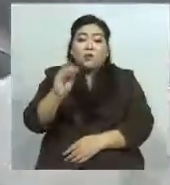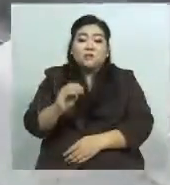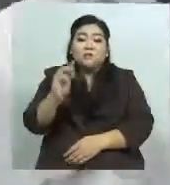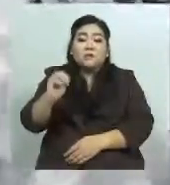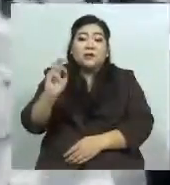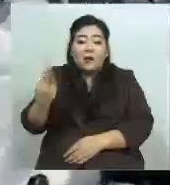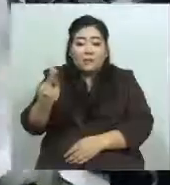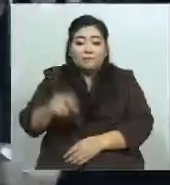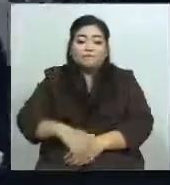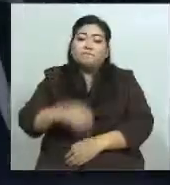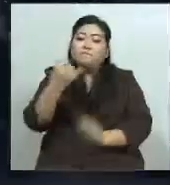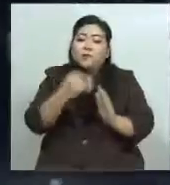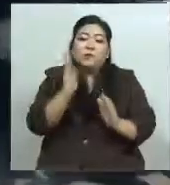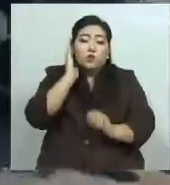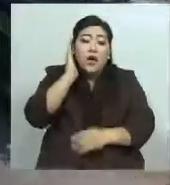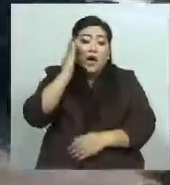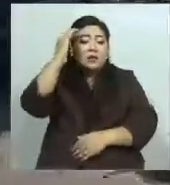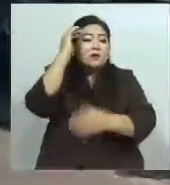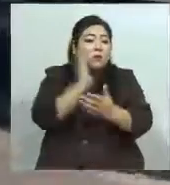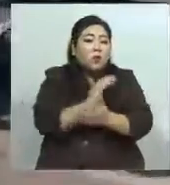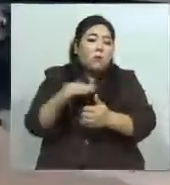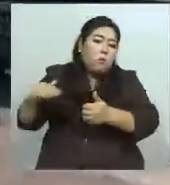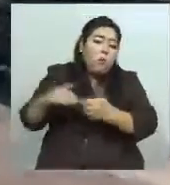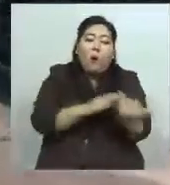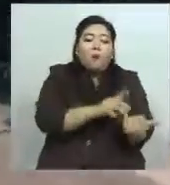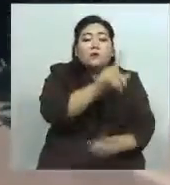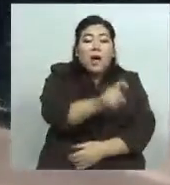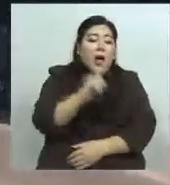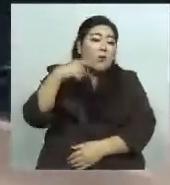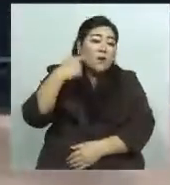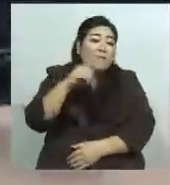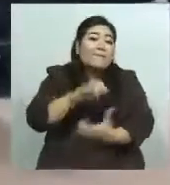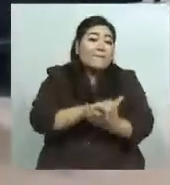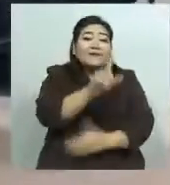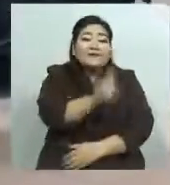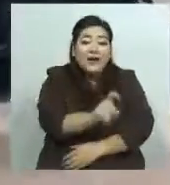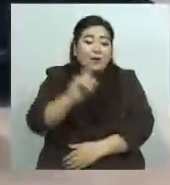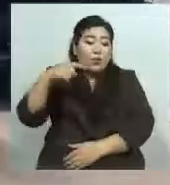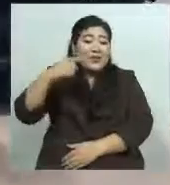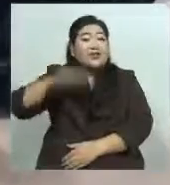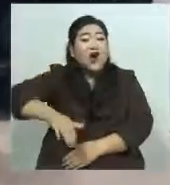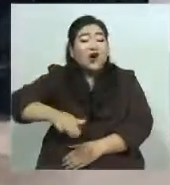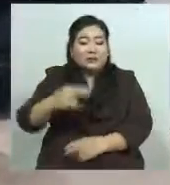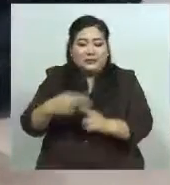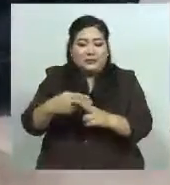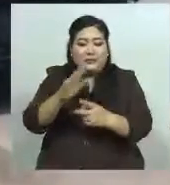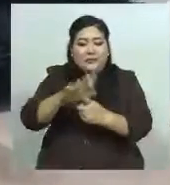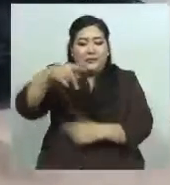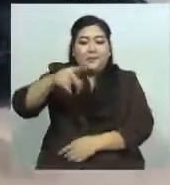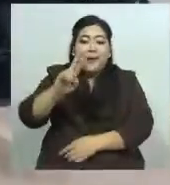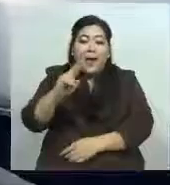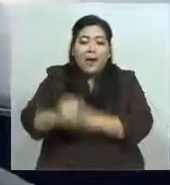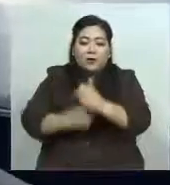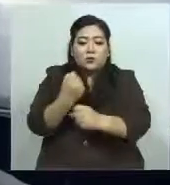260 มิลลิกรัมเปอร์เซ็นต์เป็นเหตุให้พันตำรวจโทจตุพรและภรรยาเสียชีวิตส่วนเด็กหญิงพิชยาภาหรือว่าน้องแพรลูกสาววัย12 2